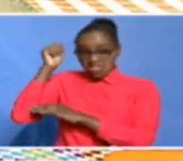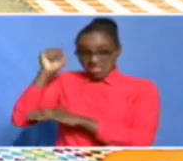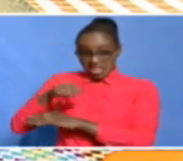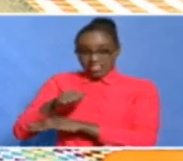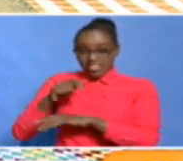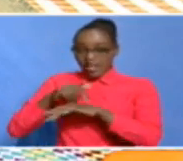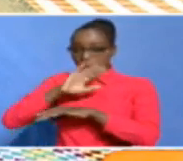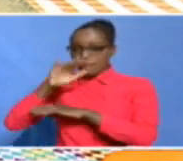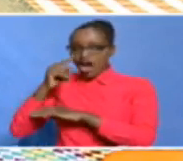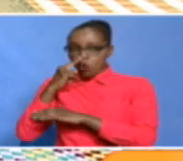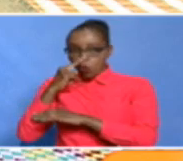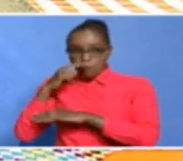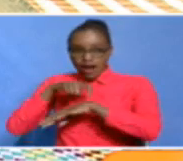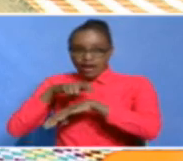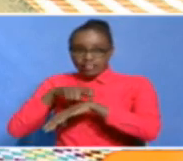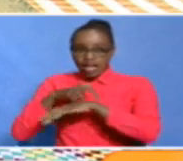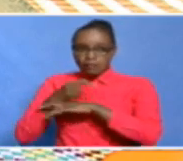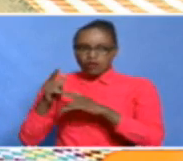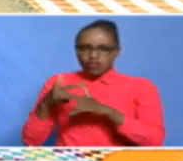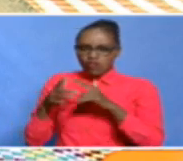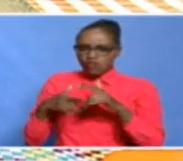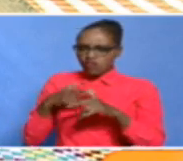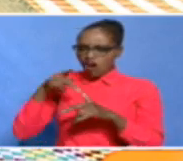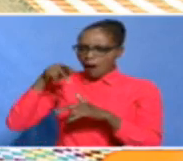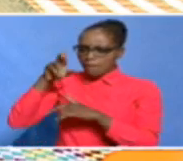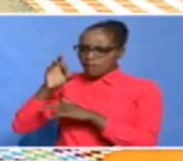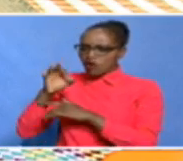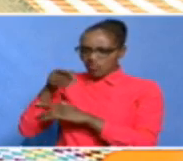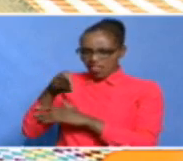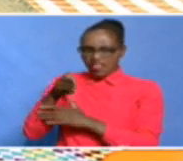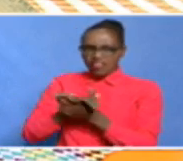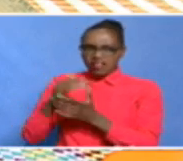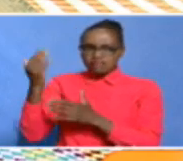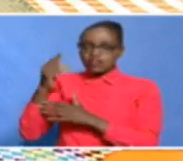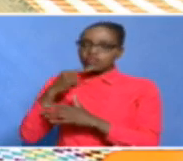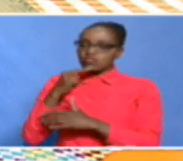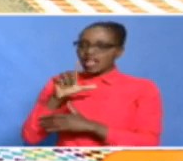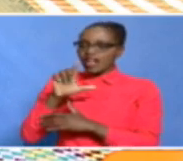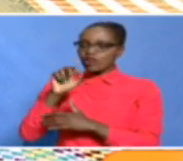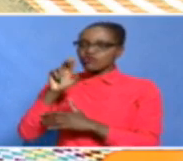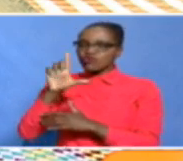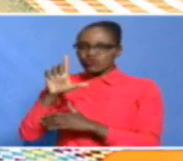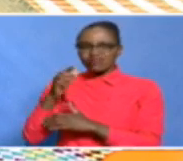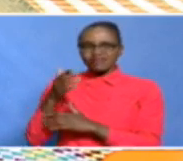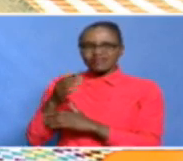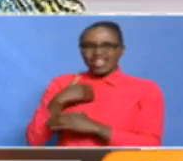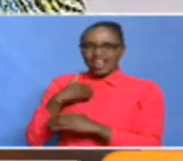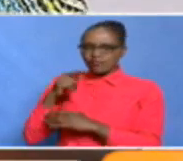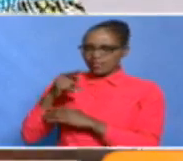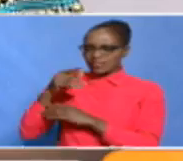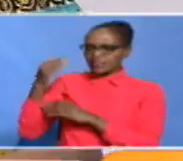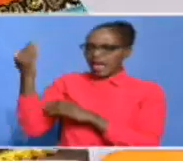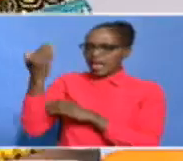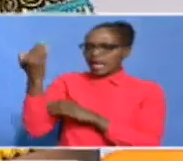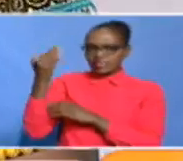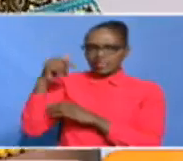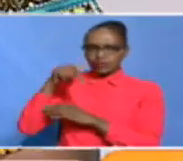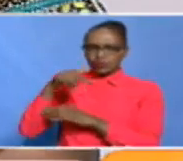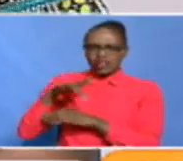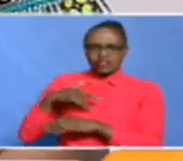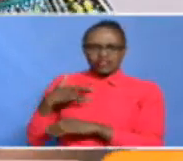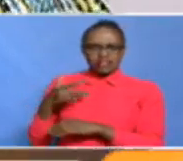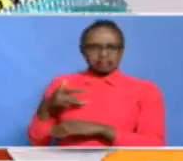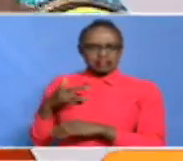Ukirudi nyumbani wakati umeudhiwa na profesa kule, unamwambia Lulu, mzee kuna huyu mwalimu, yani leo